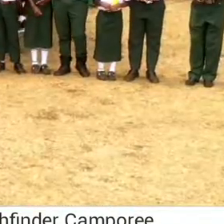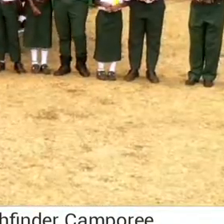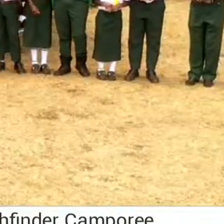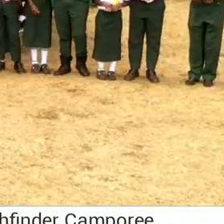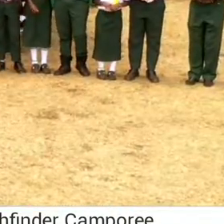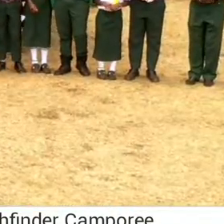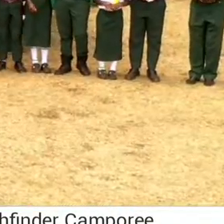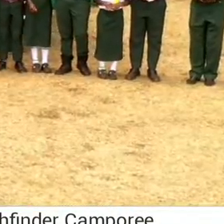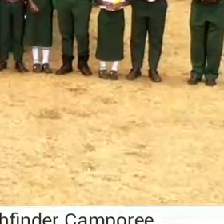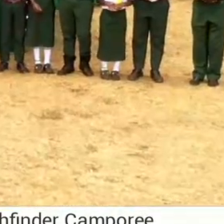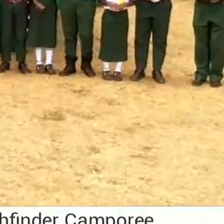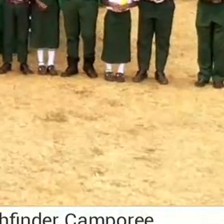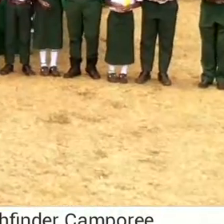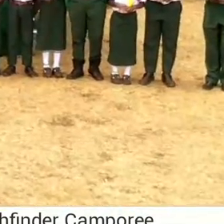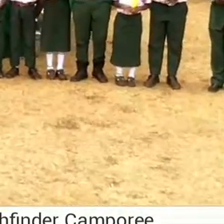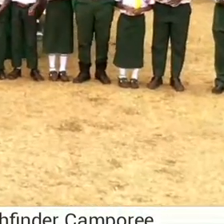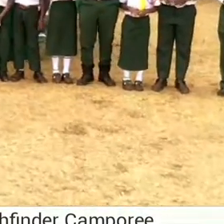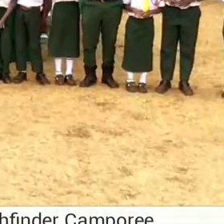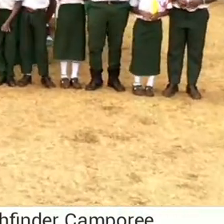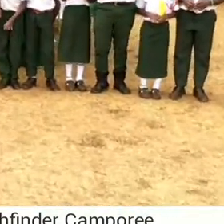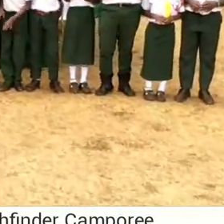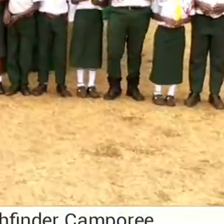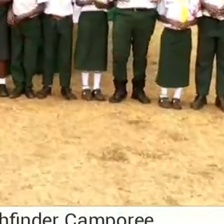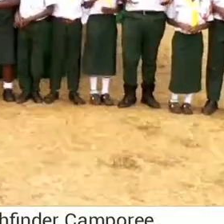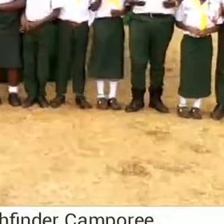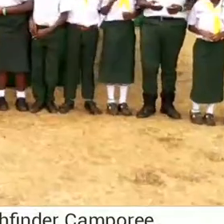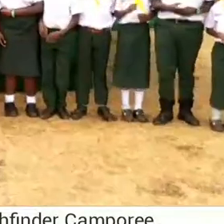upesi mwanadamu, ni mududu.